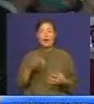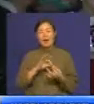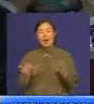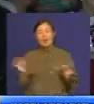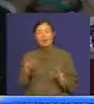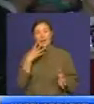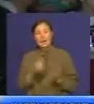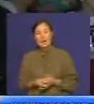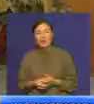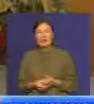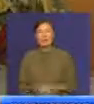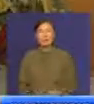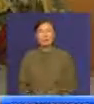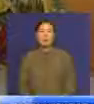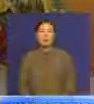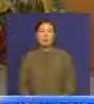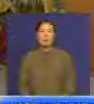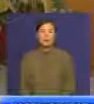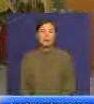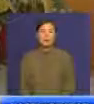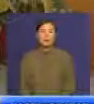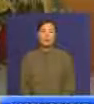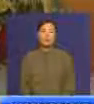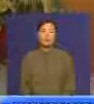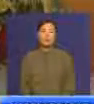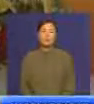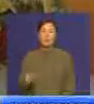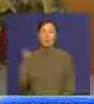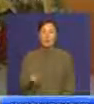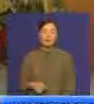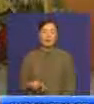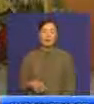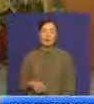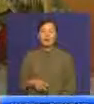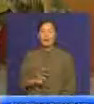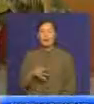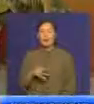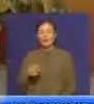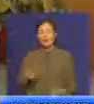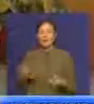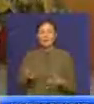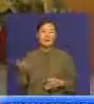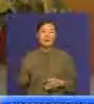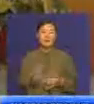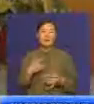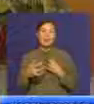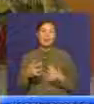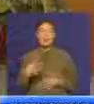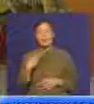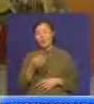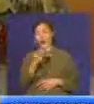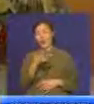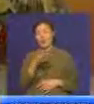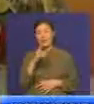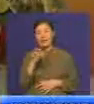о своих впечатлениях. Вот приехали к нам в Актау, провинциальный город, со спектаклем «Кызжибек». Нам очень понравился.